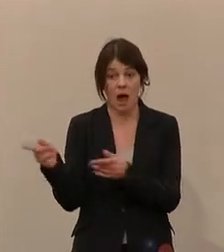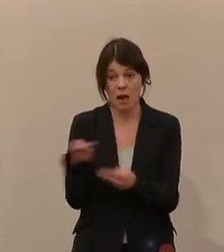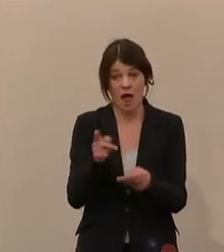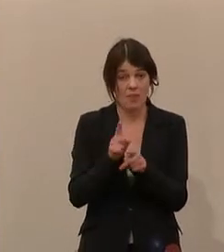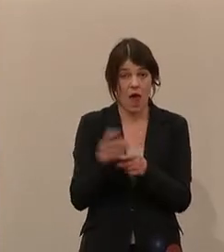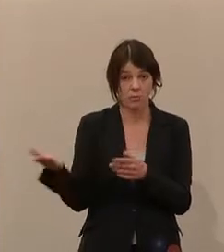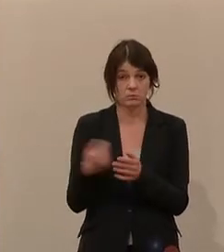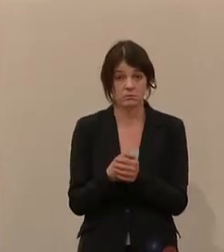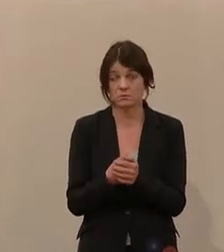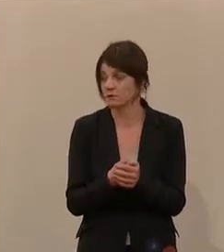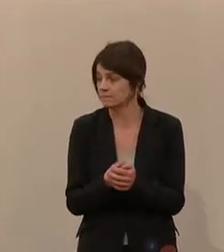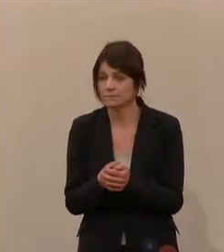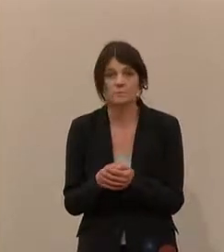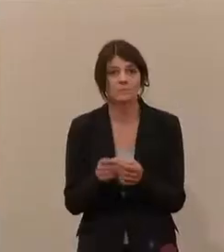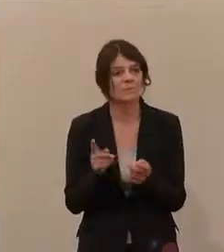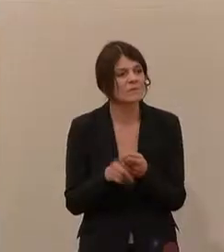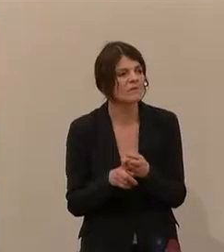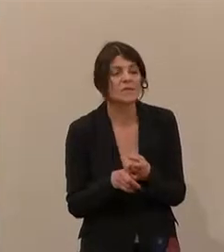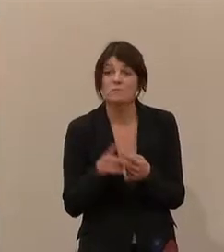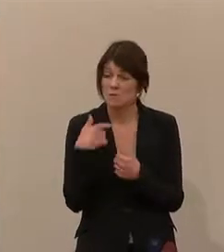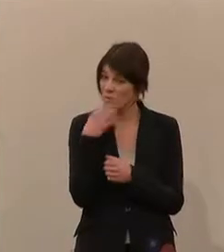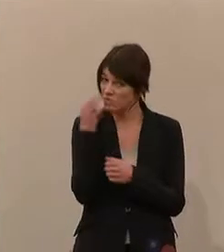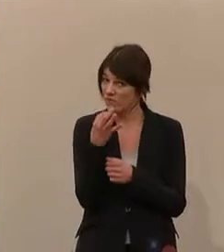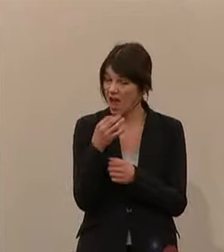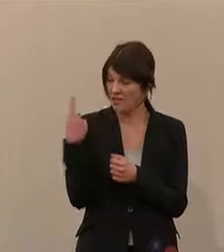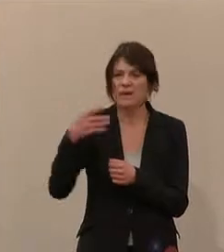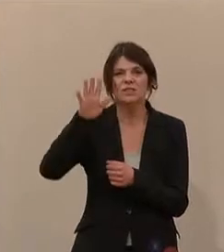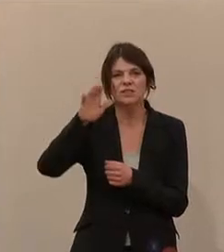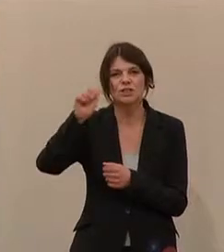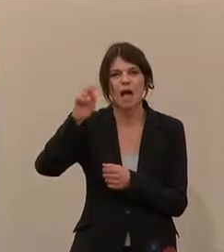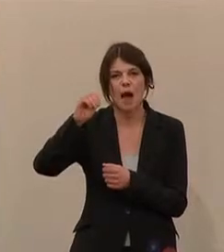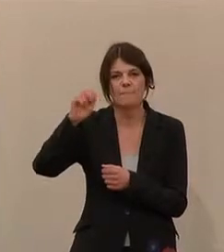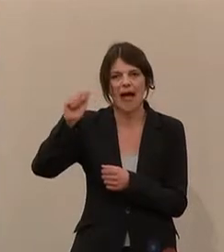man aber schon, diese Frage sollte man sich doch stellen.